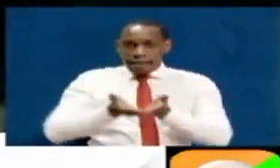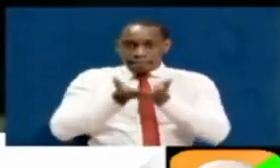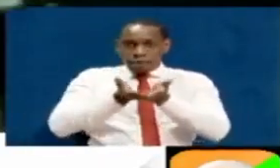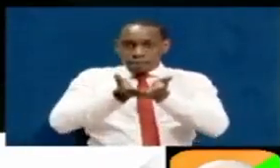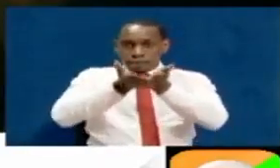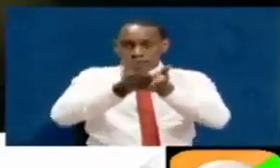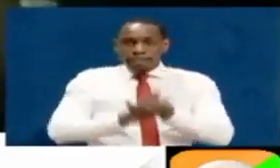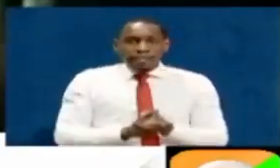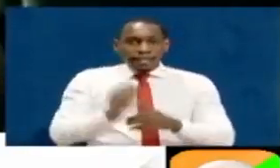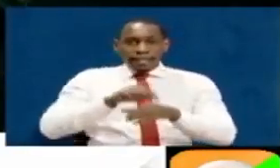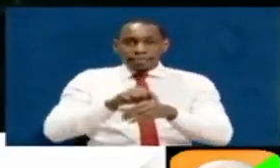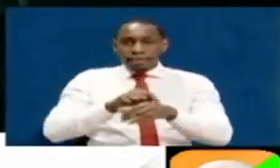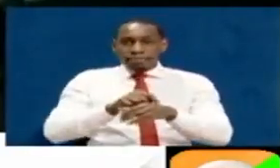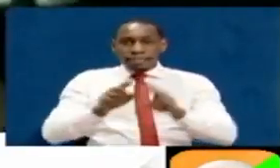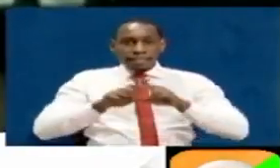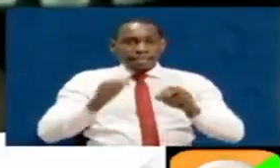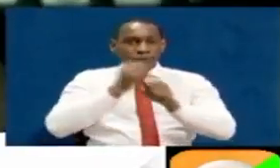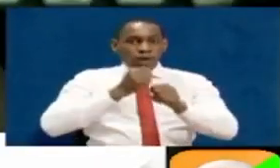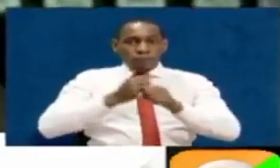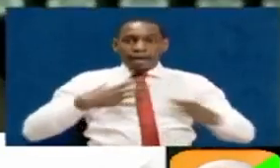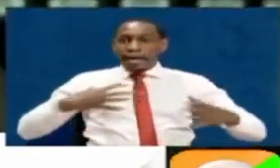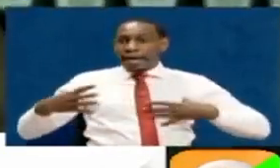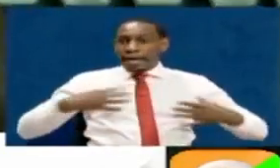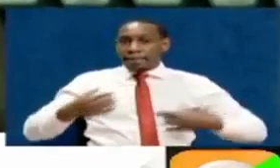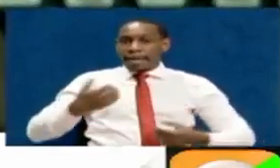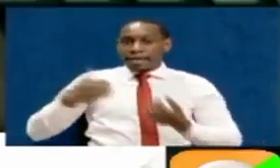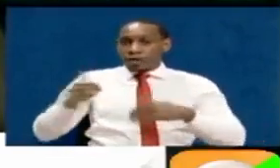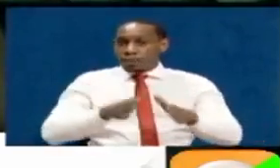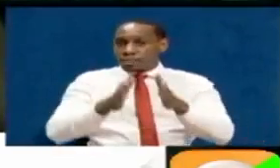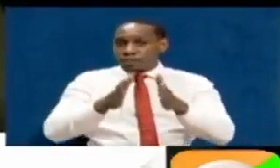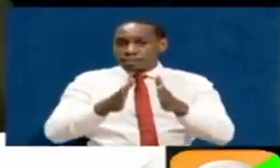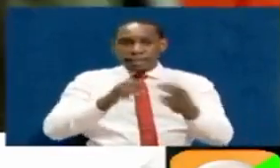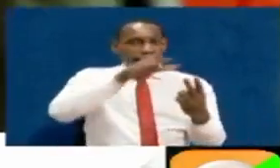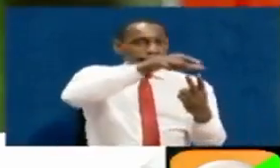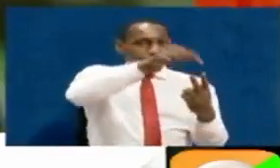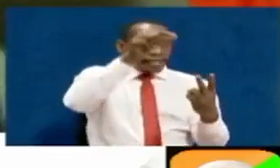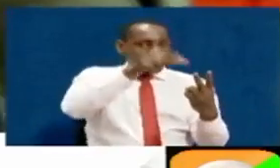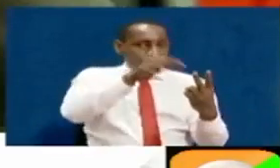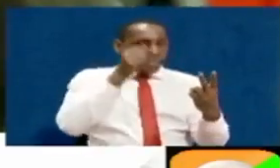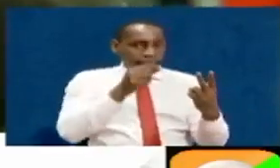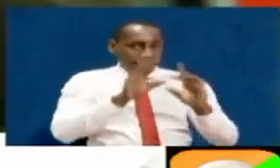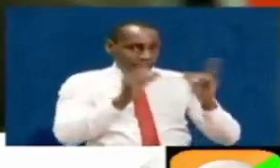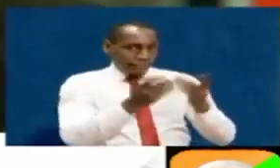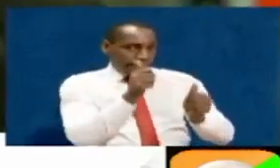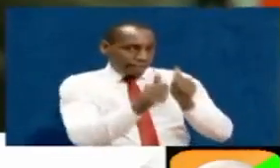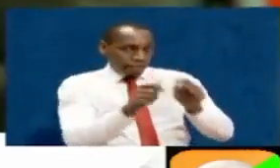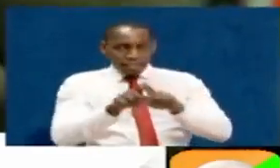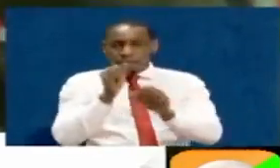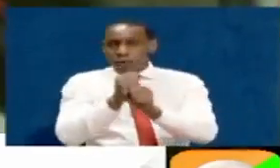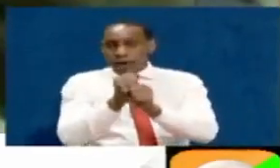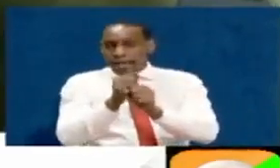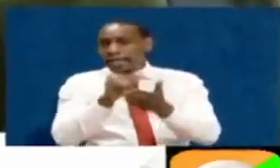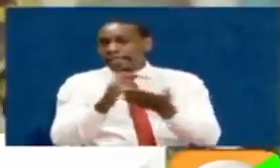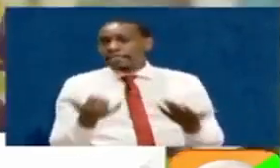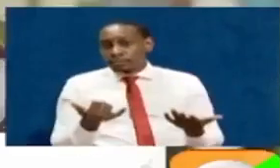meli. Vile niliingia hii kazi ya jeshi, nilipewa fursa ya kuchagua ile department ama ile kazi